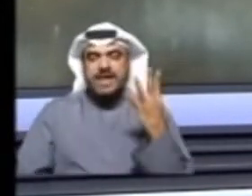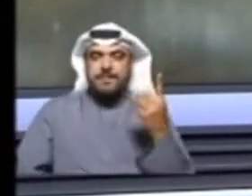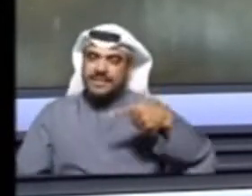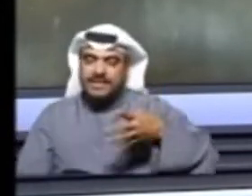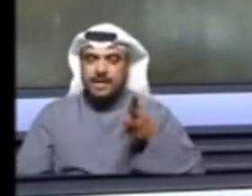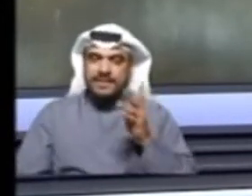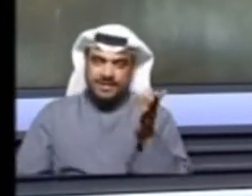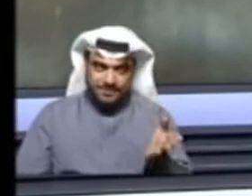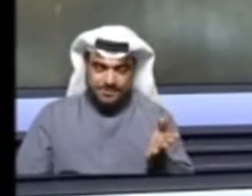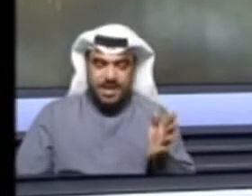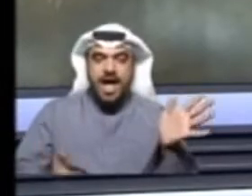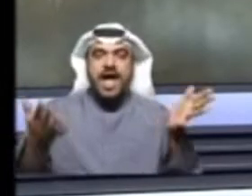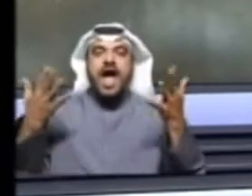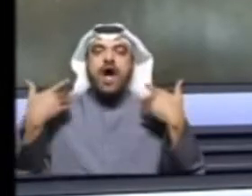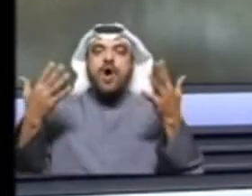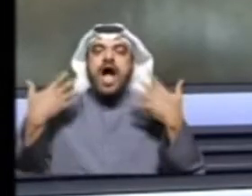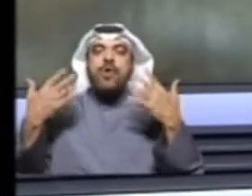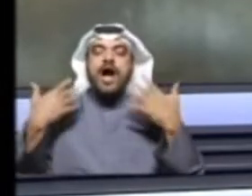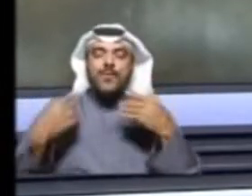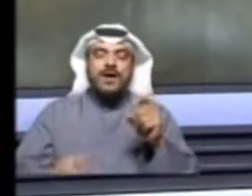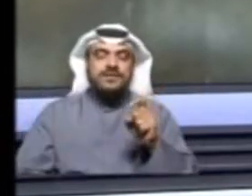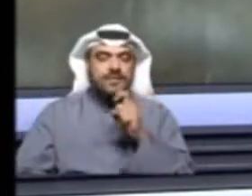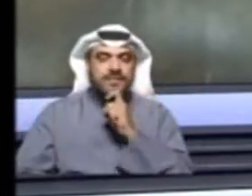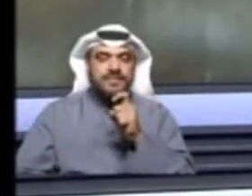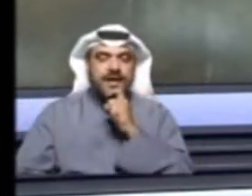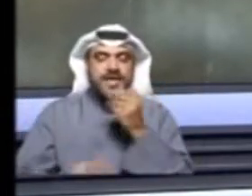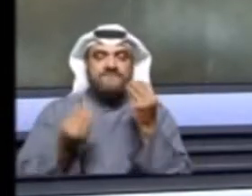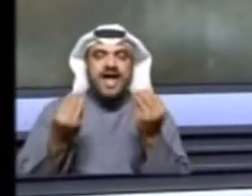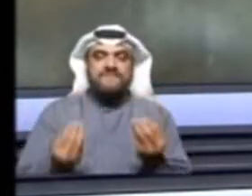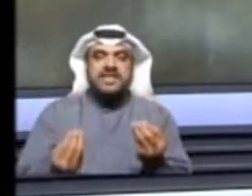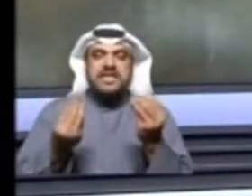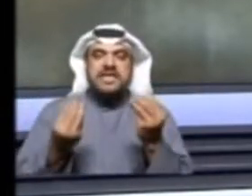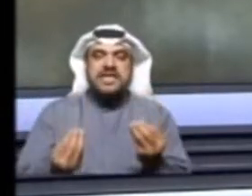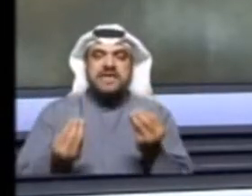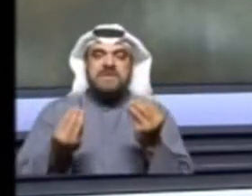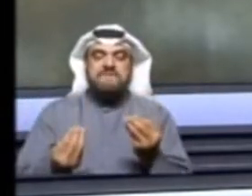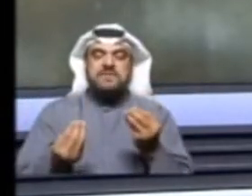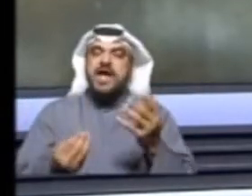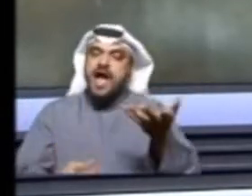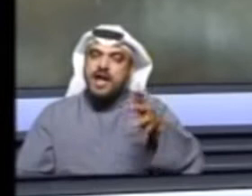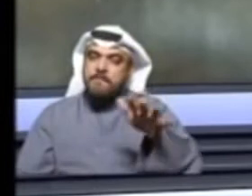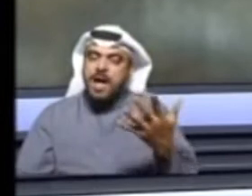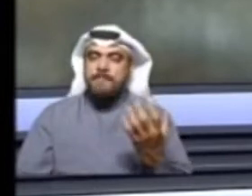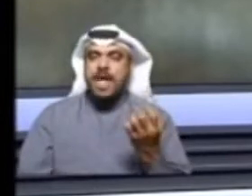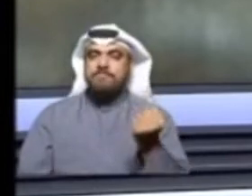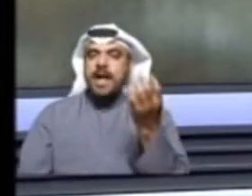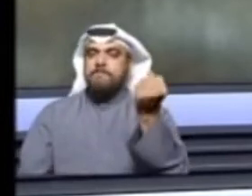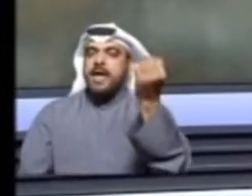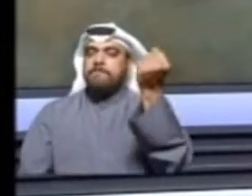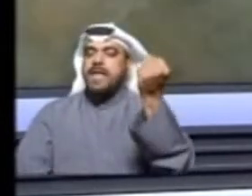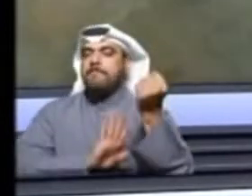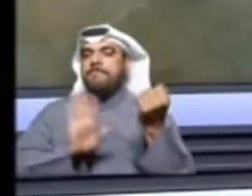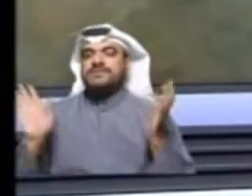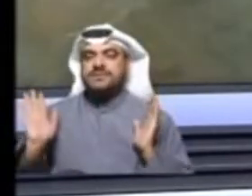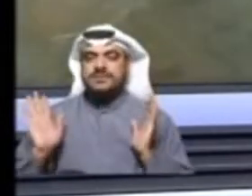درجة مئوية. الرياح راح تستمر ويانا رياح خفيفة متقلبة الاتجاه، تتراوح سرعتها من 5 إلى 15 كيلومتر في الساعة.